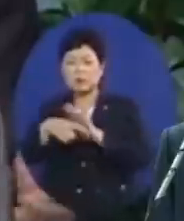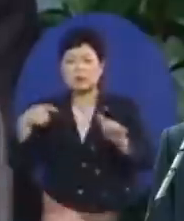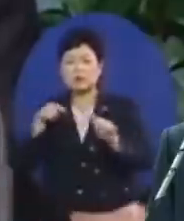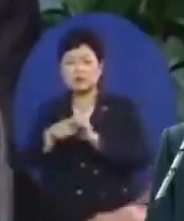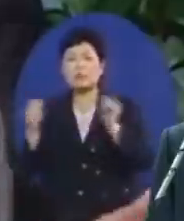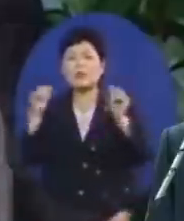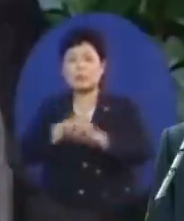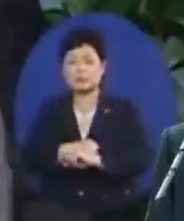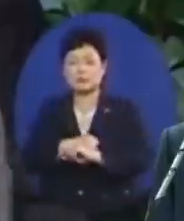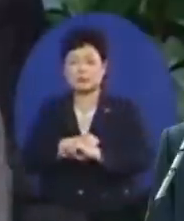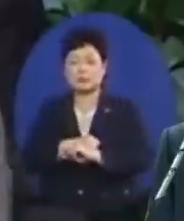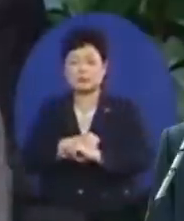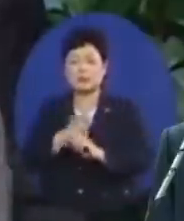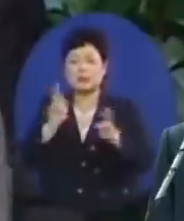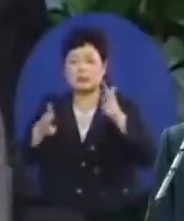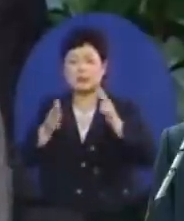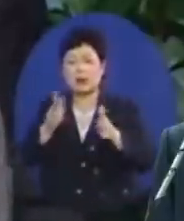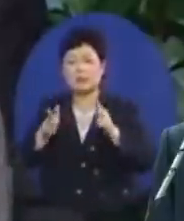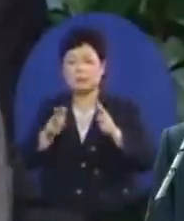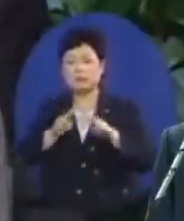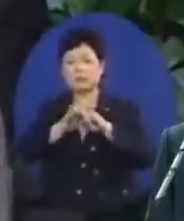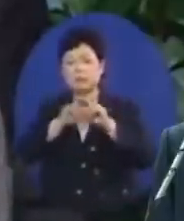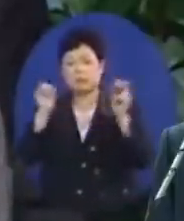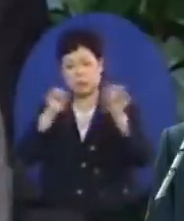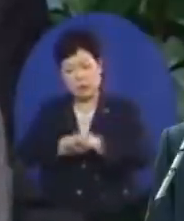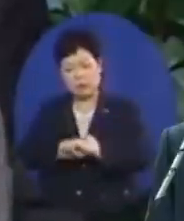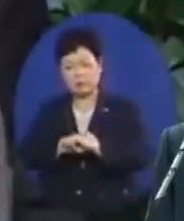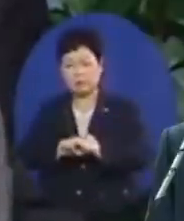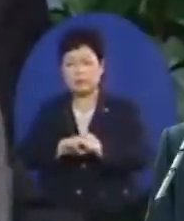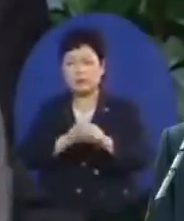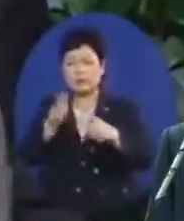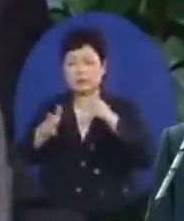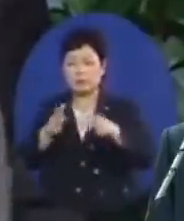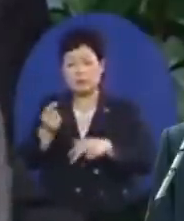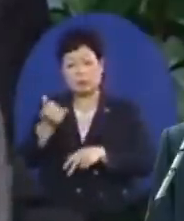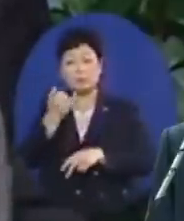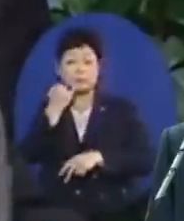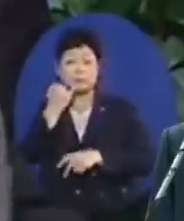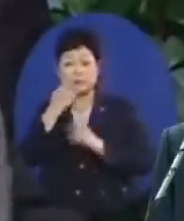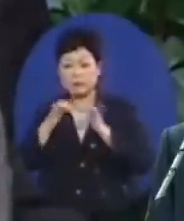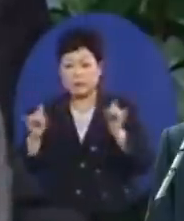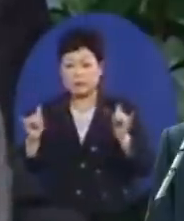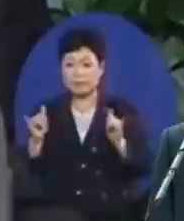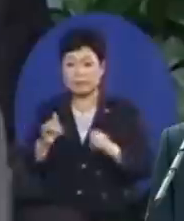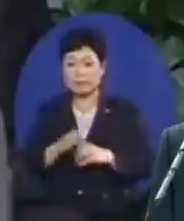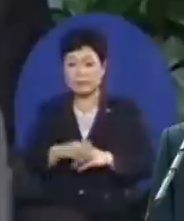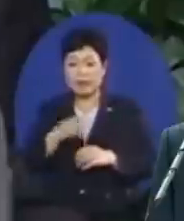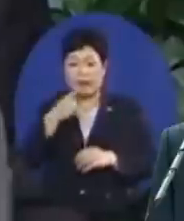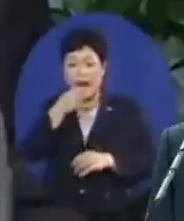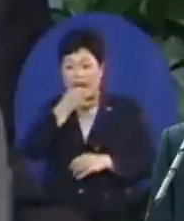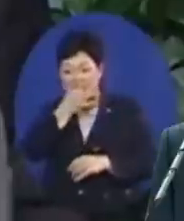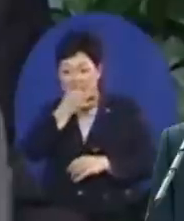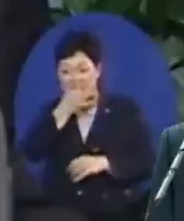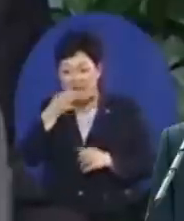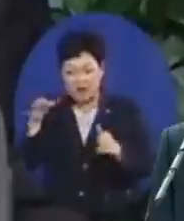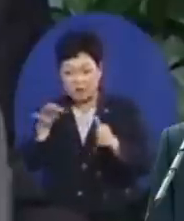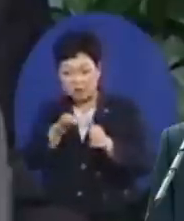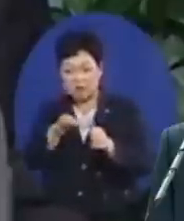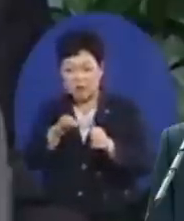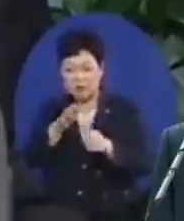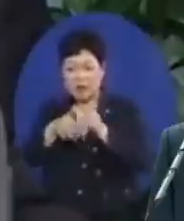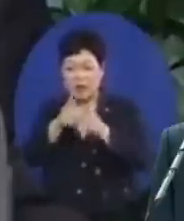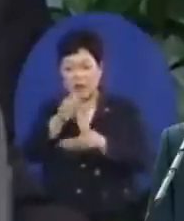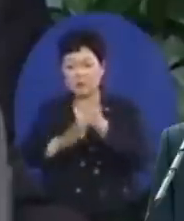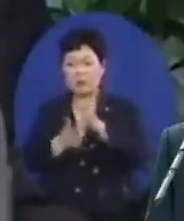죽이고 멸망시키고 사업이 안 되게 하고 또 사업이 좀 잘 되는 사람들은 탐욕을 넣어가지고서 하나님